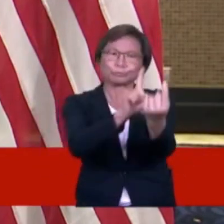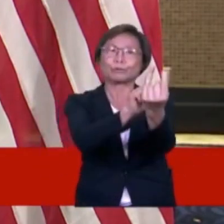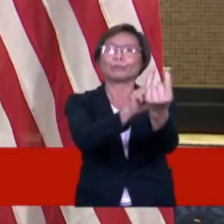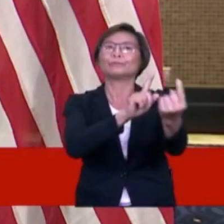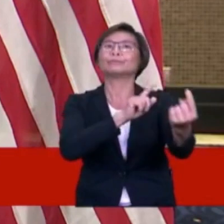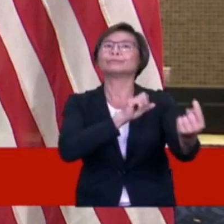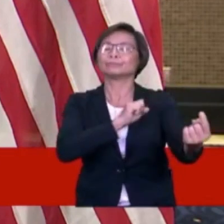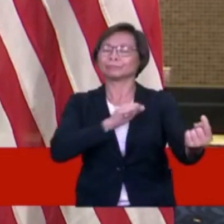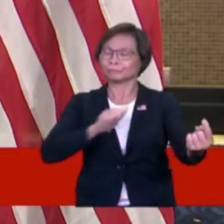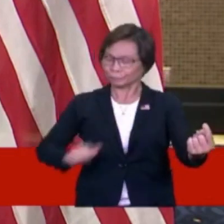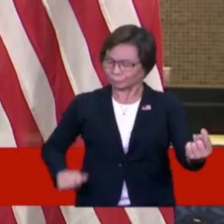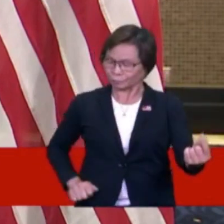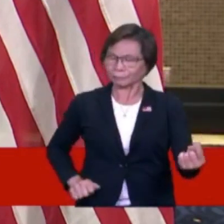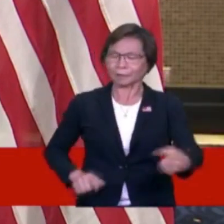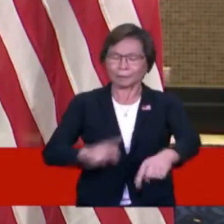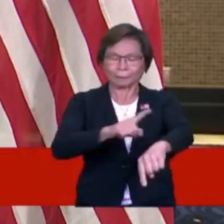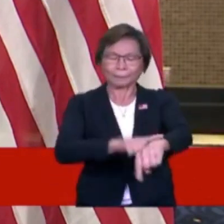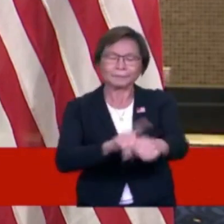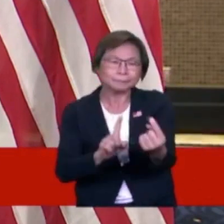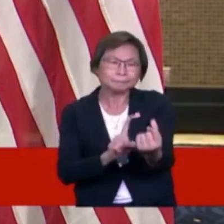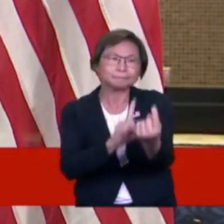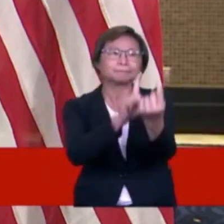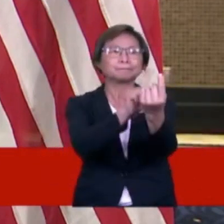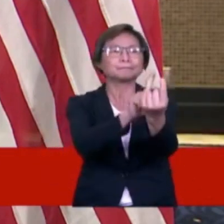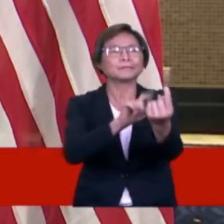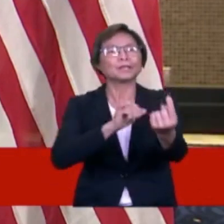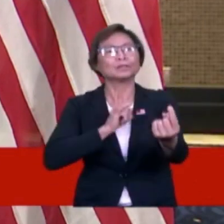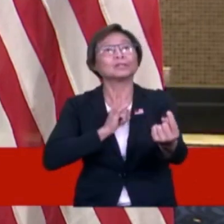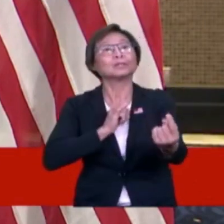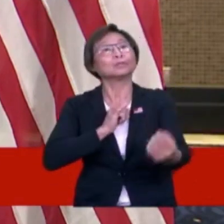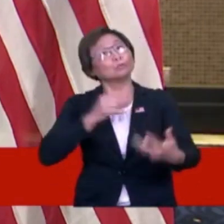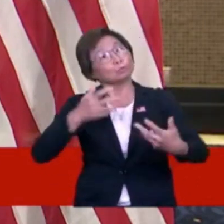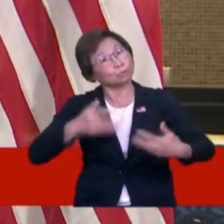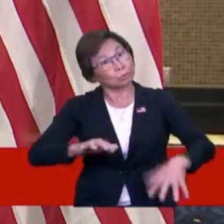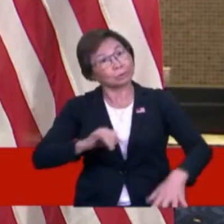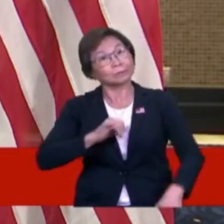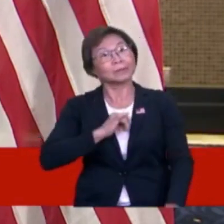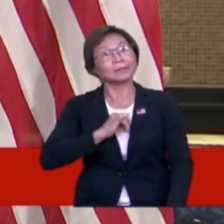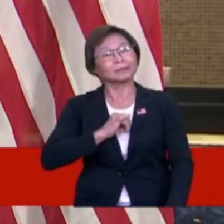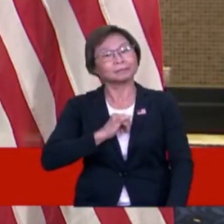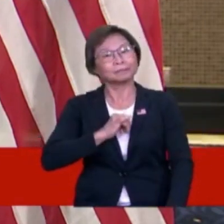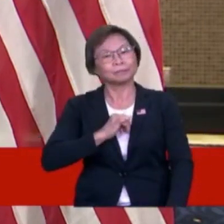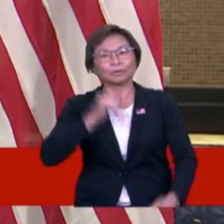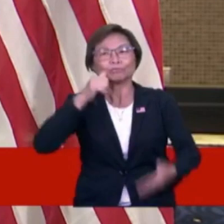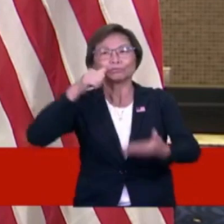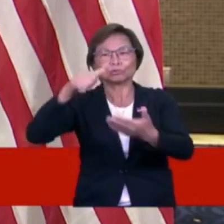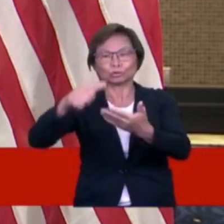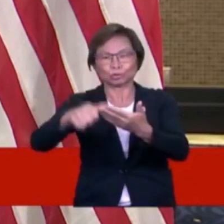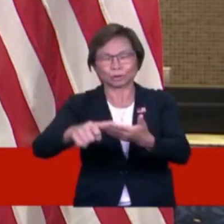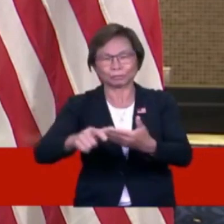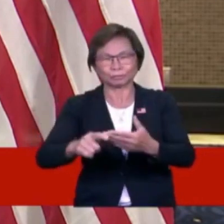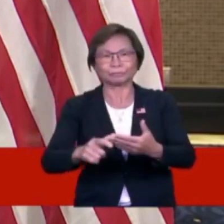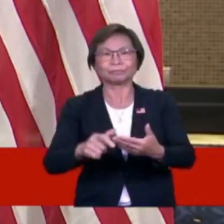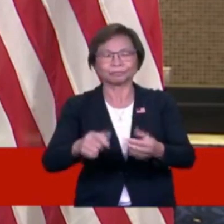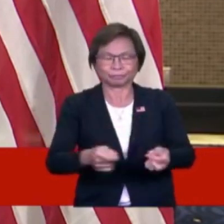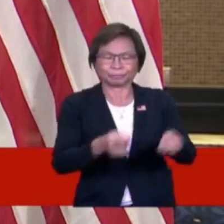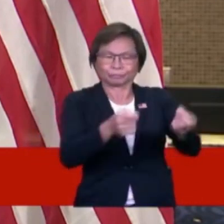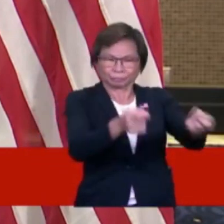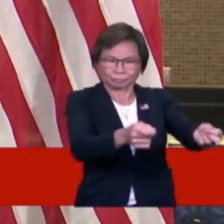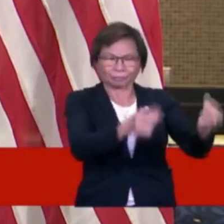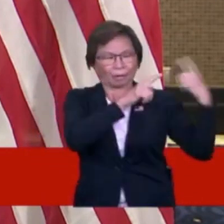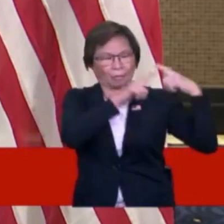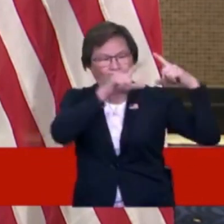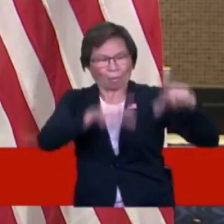dalam sesi menghadap tersebut setelah menyerahkan Hai wapkah peletakkan jawatan